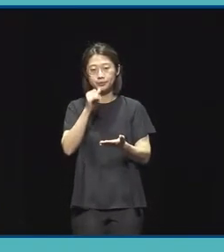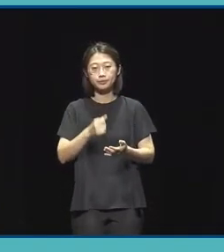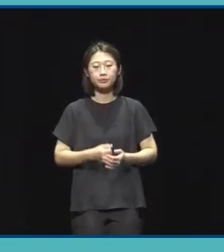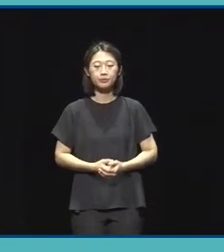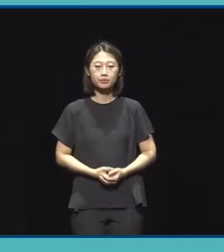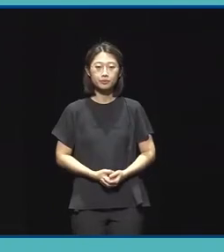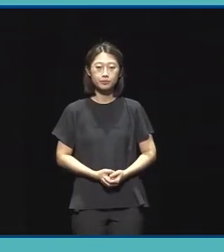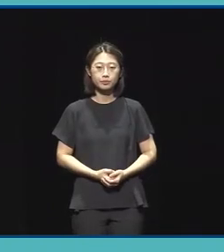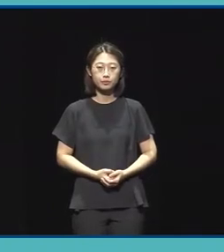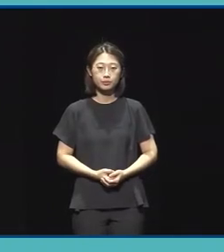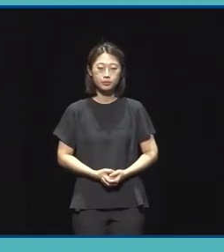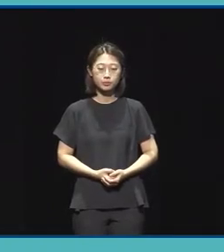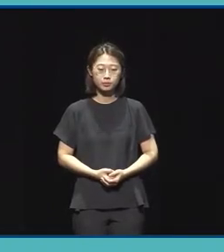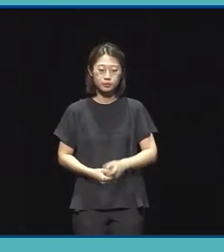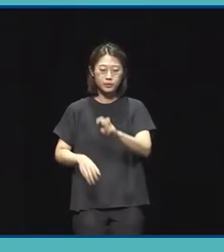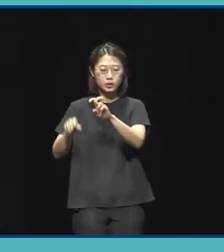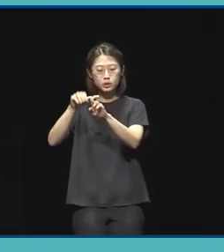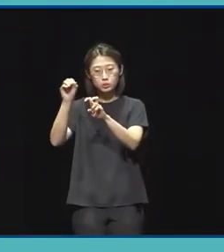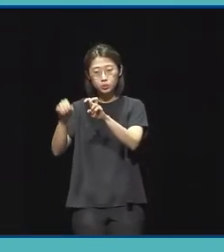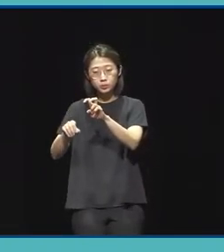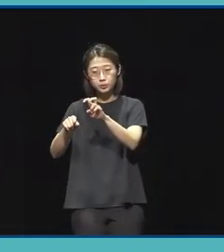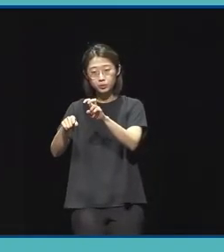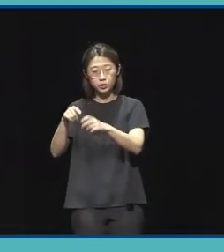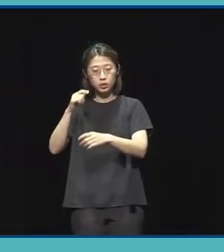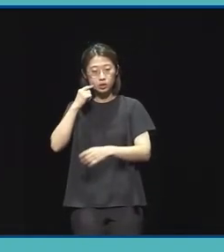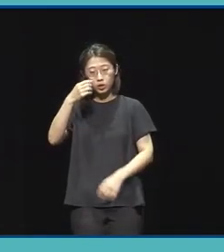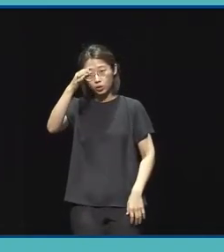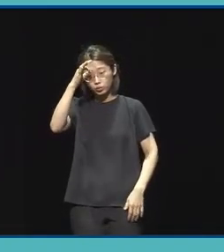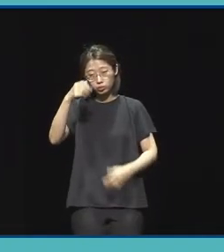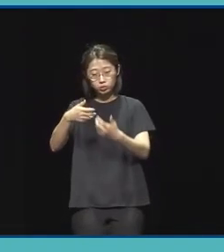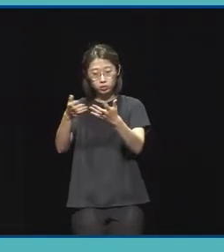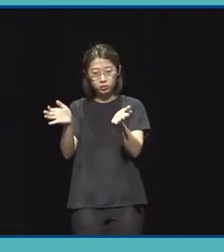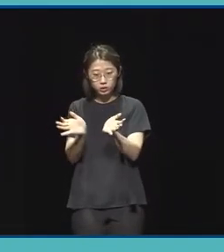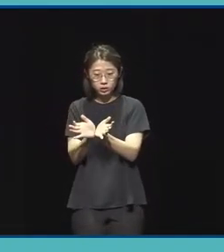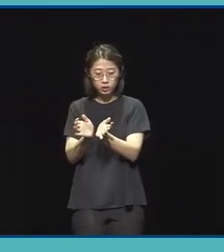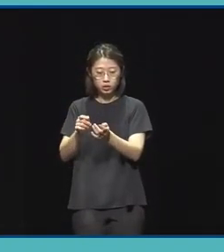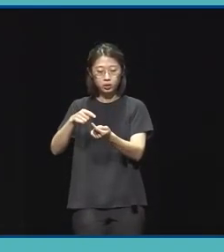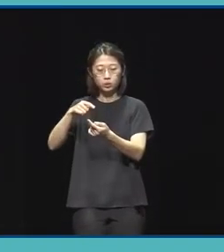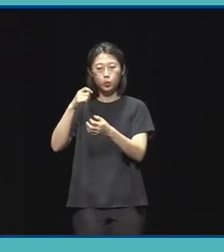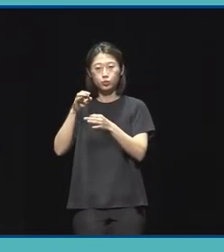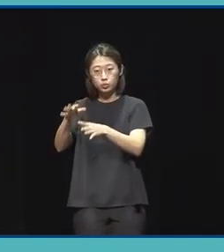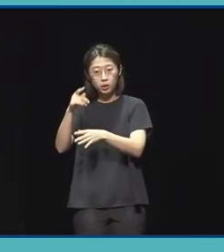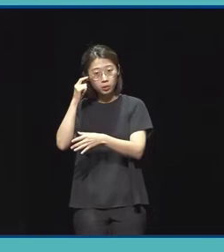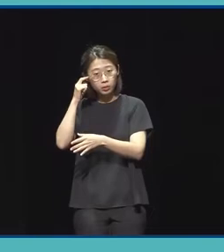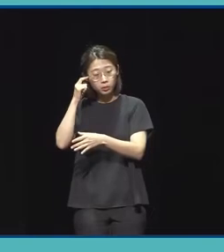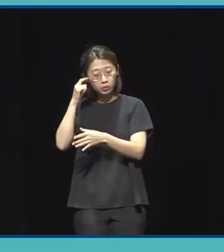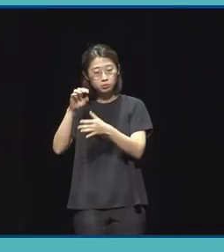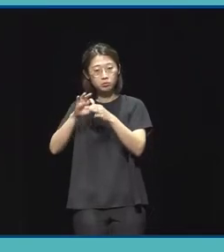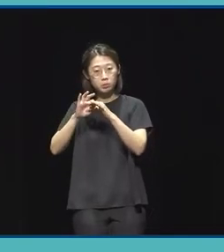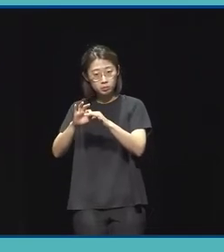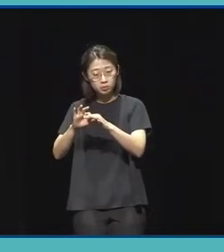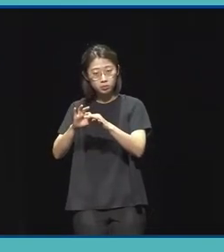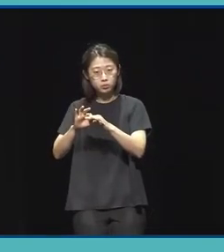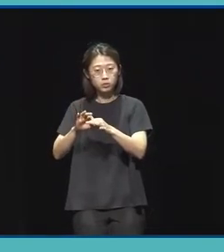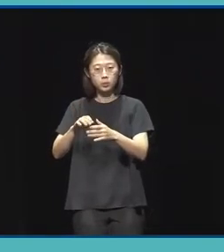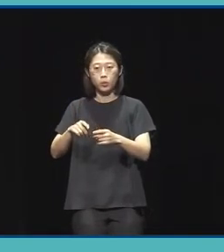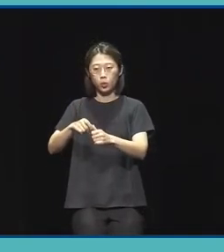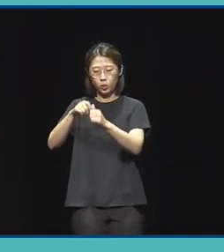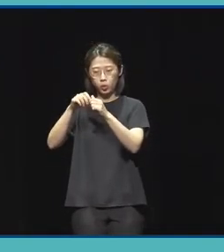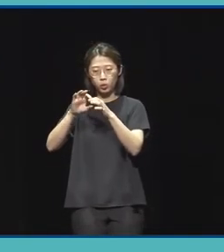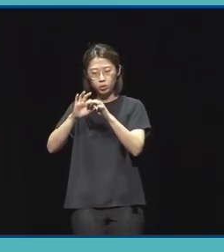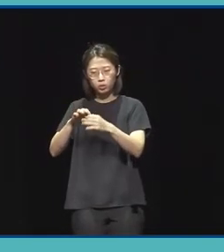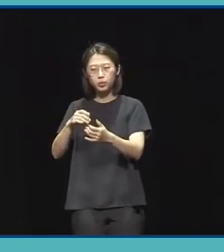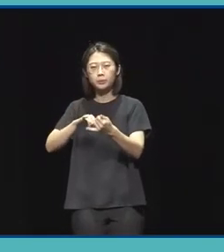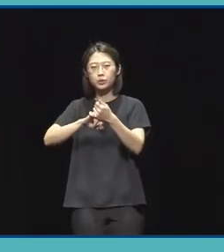20%이며 20%에 해당되는 예술단체의 인적투자 현황 계획은 고용보험 가입자 명부 등 필수